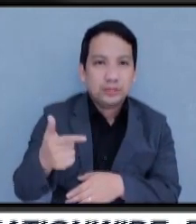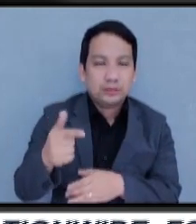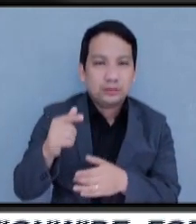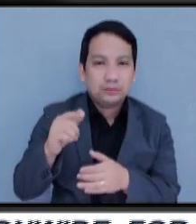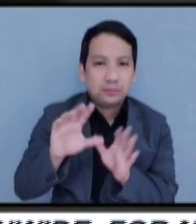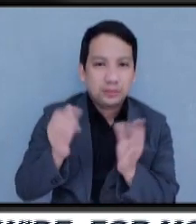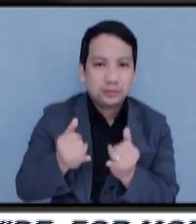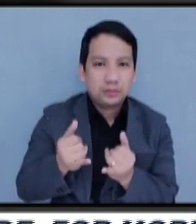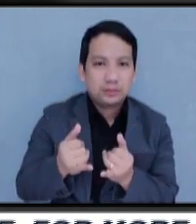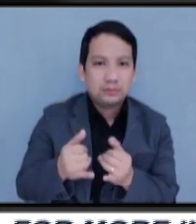tumutol